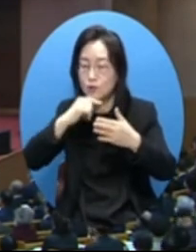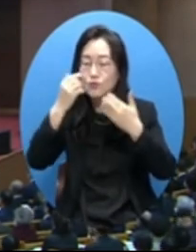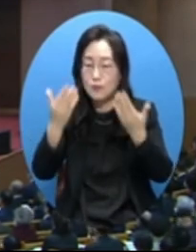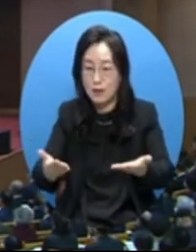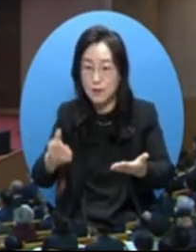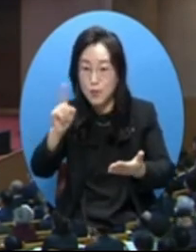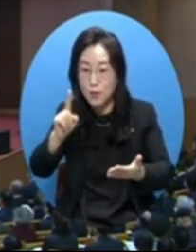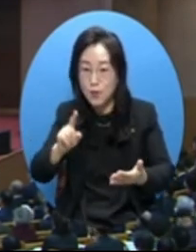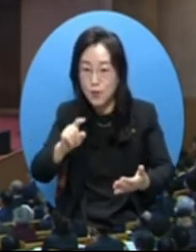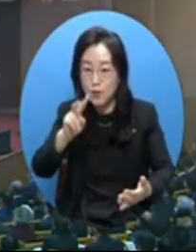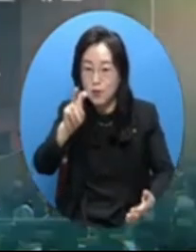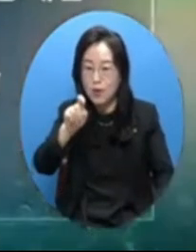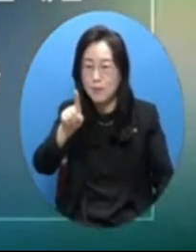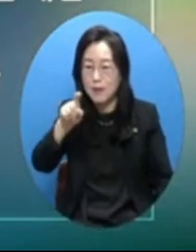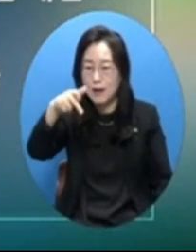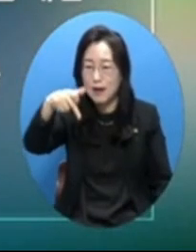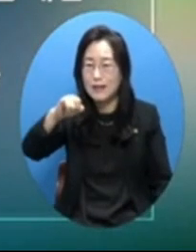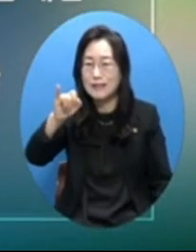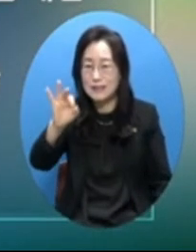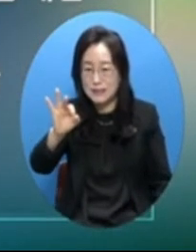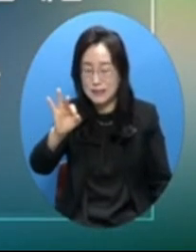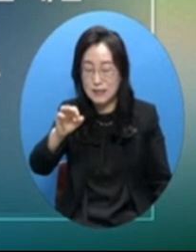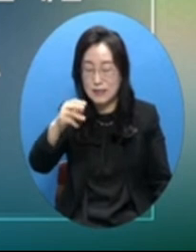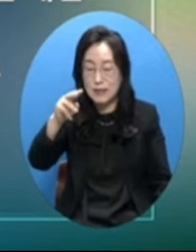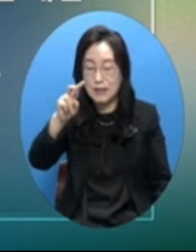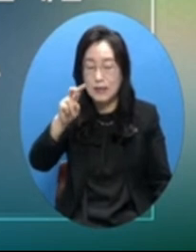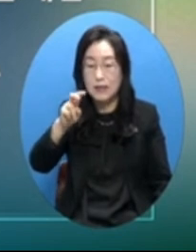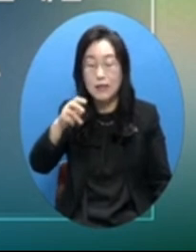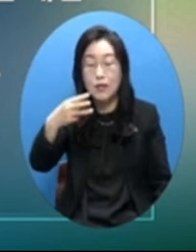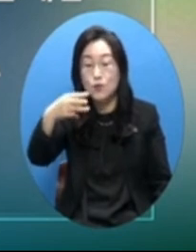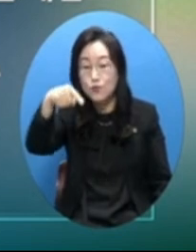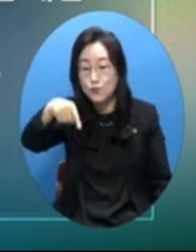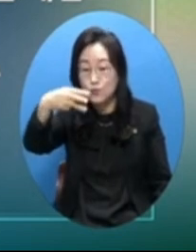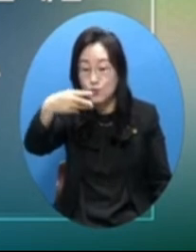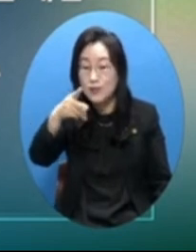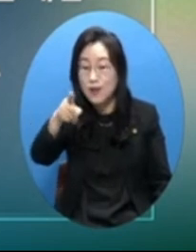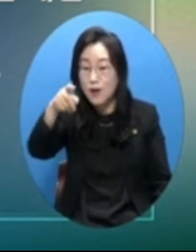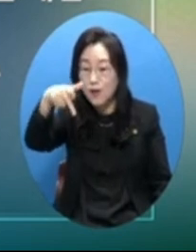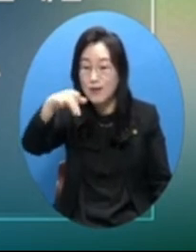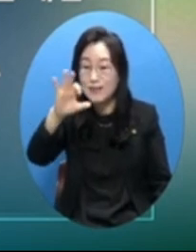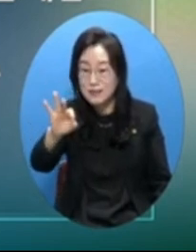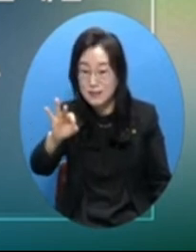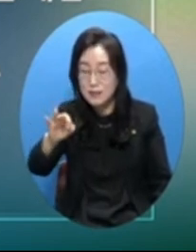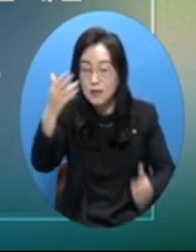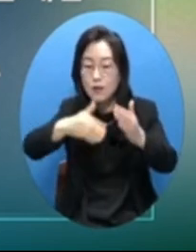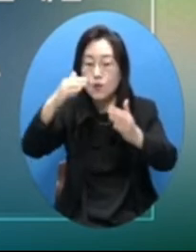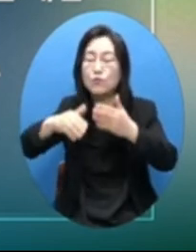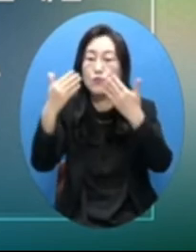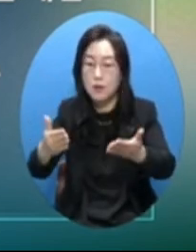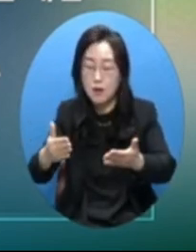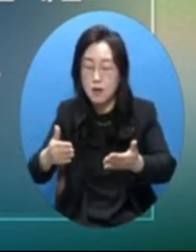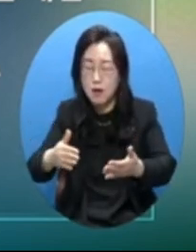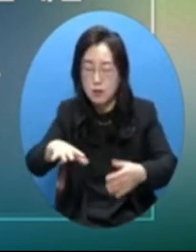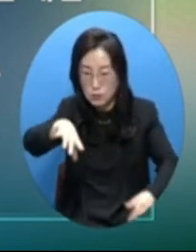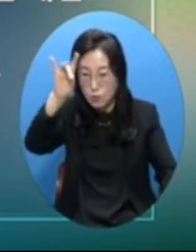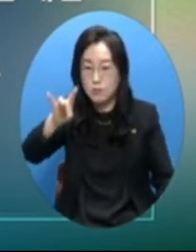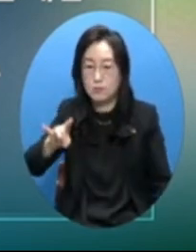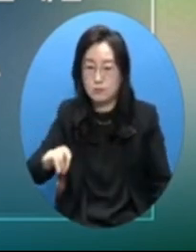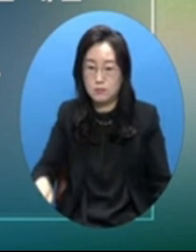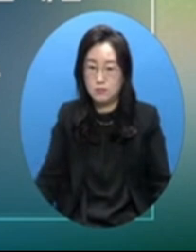마린토킹 주니어데이입니다 사람 이름을 가진 공휴일은 마트킹 저분 한 번밖에 없습니다